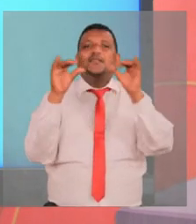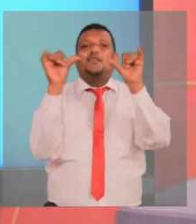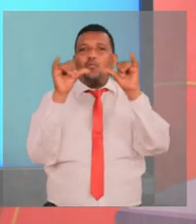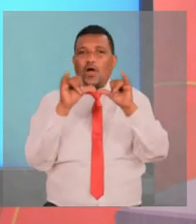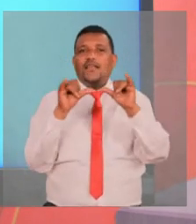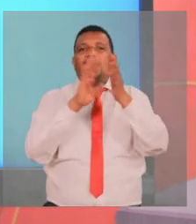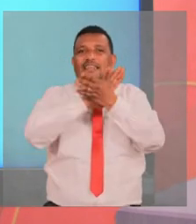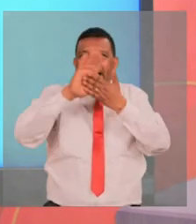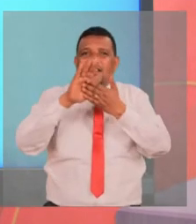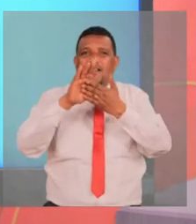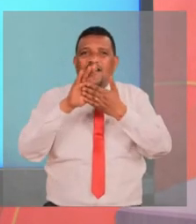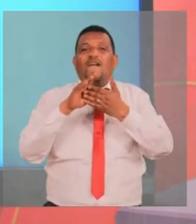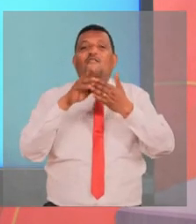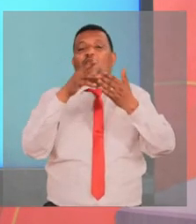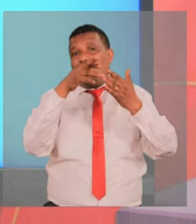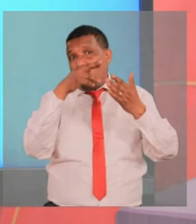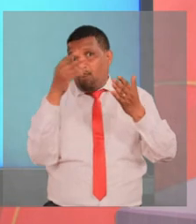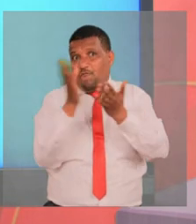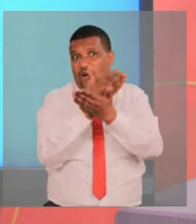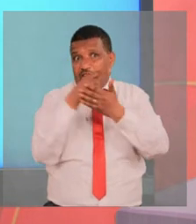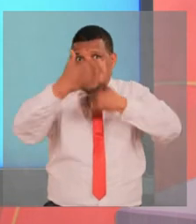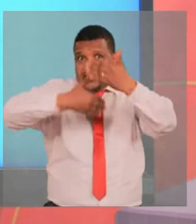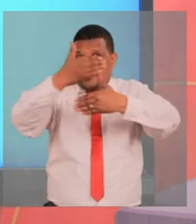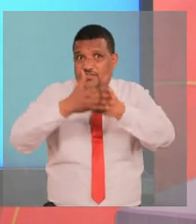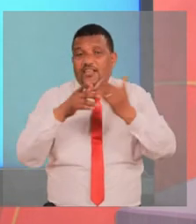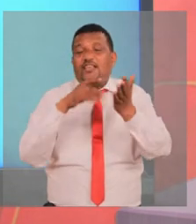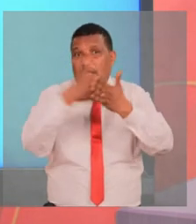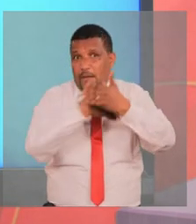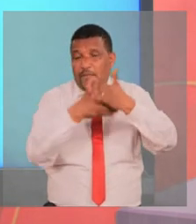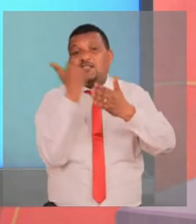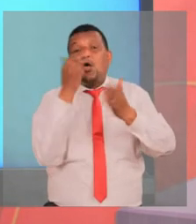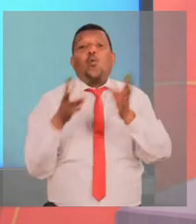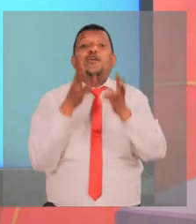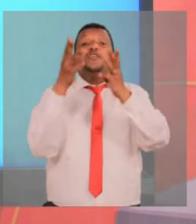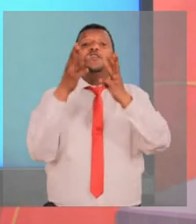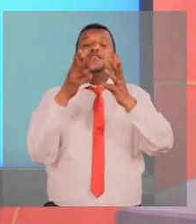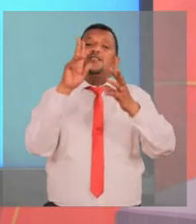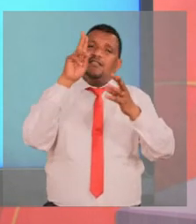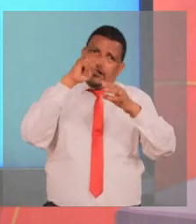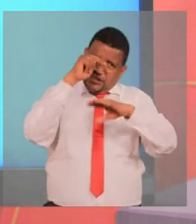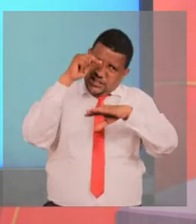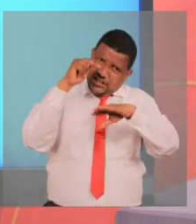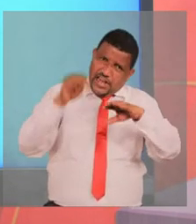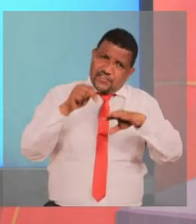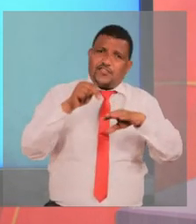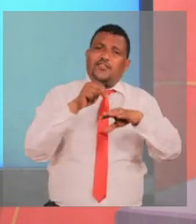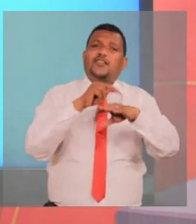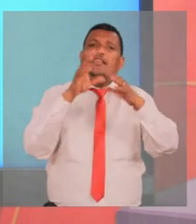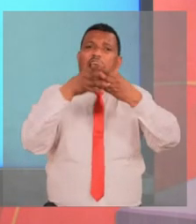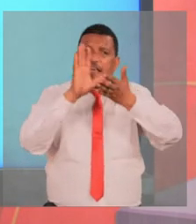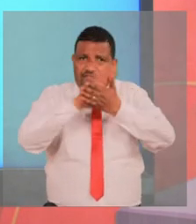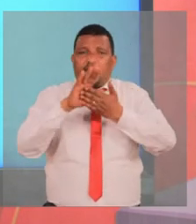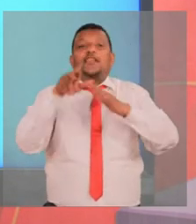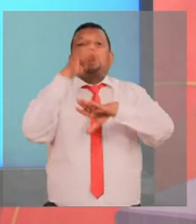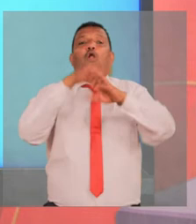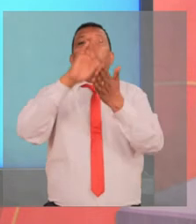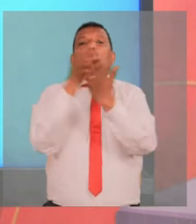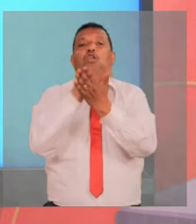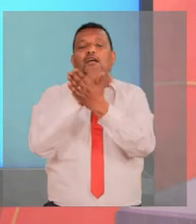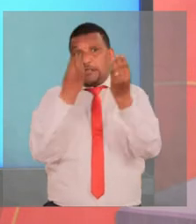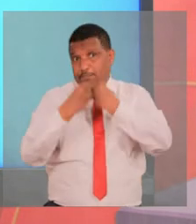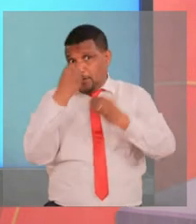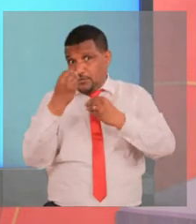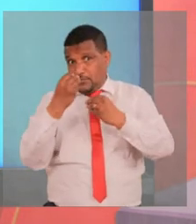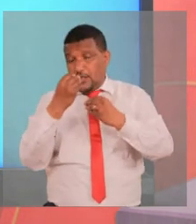सब्सक्राइब करें कि गंधर्व इस बीच आखिरी दिन एक नेशनल प्रोडक्ट मार्केट प्राइस बाय आदि